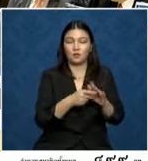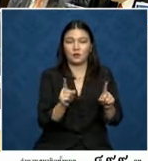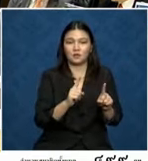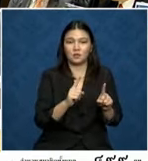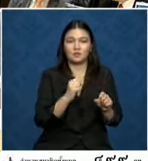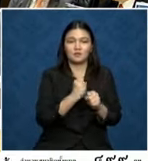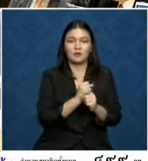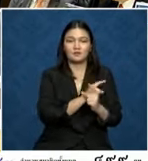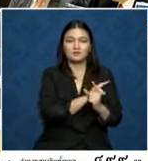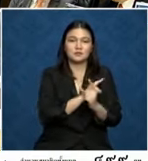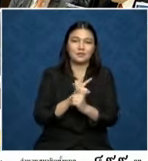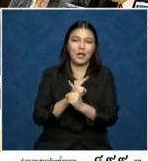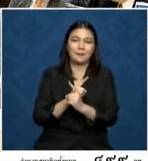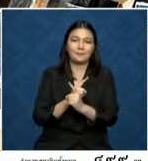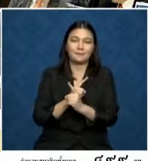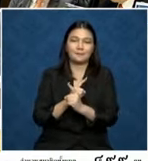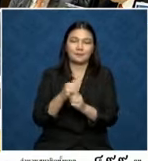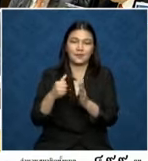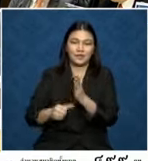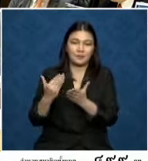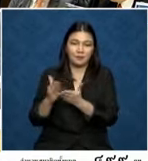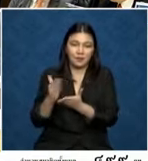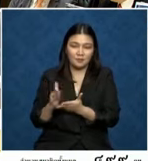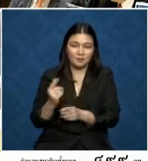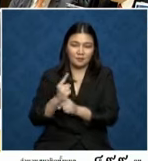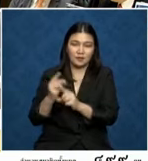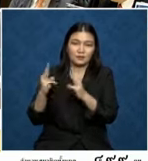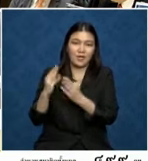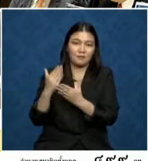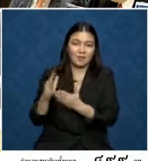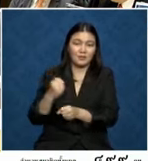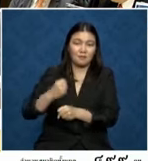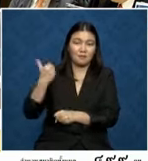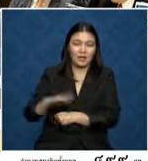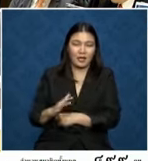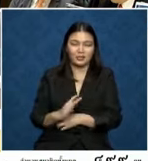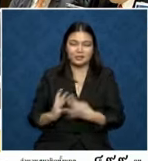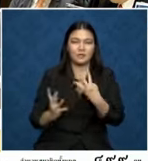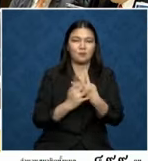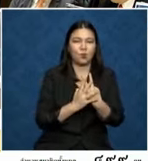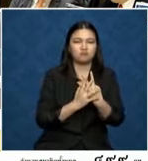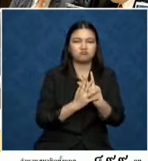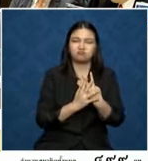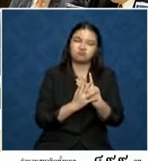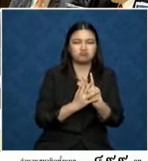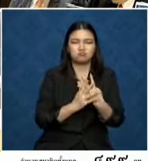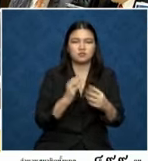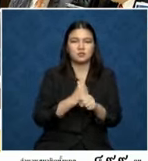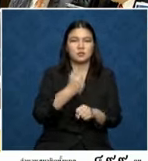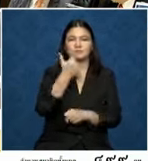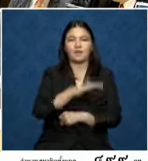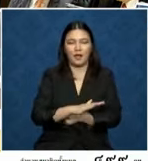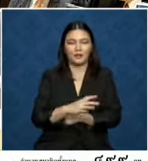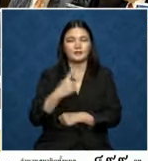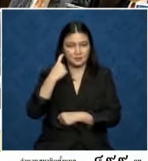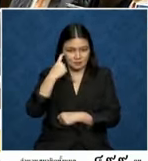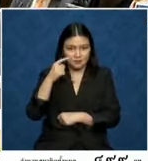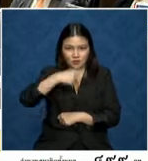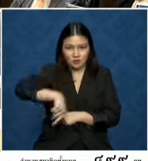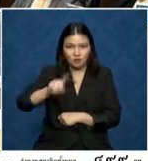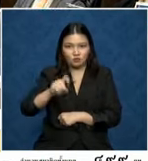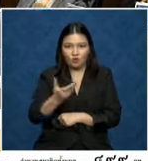ารถปฏิบัติการชำระหนี้ตามสัญญาไม่ได้เพราะฉะนั้นจึงเป็นหน้าที่ครับที่พวกเราจะต้องหามาตร